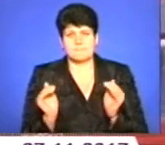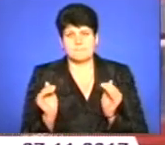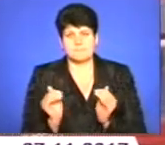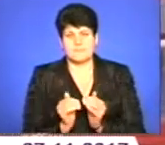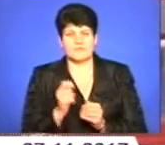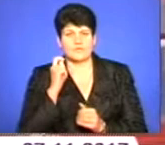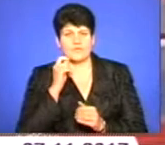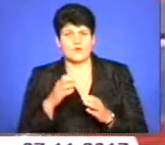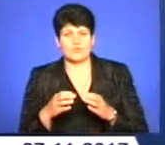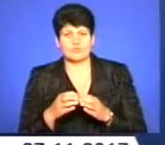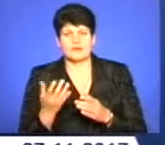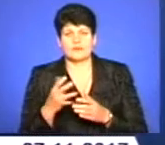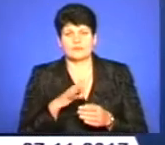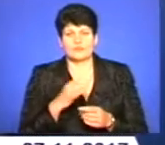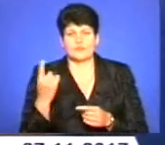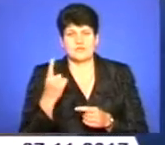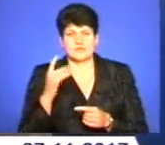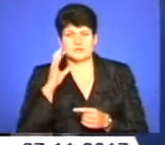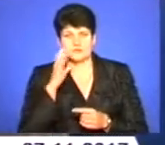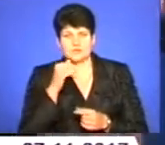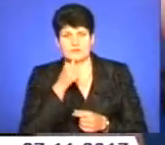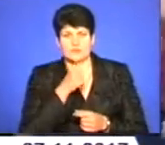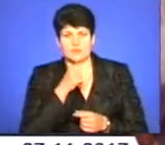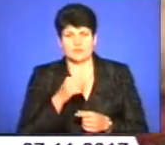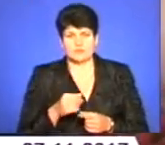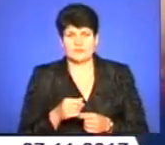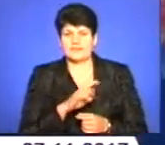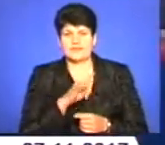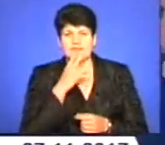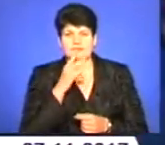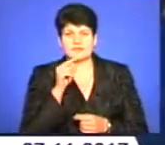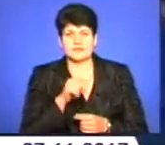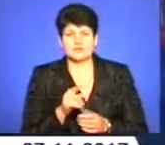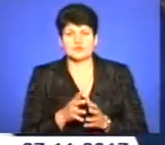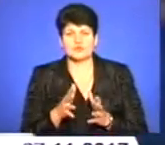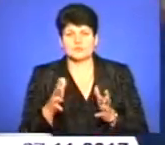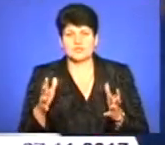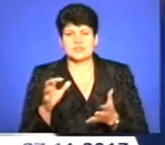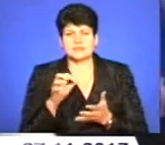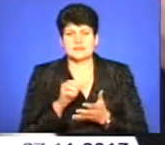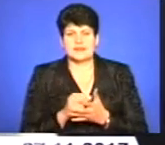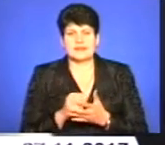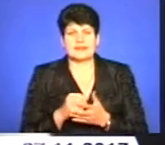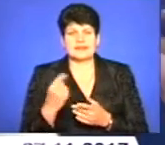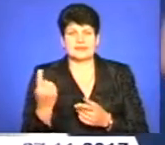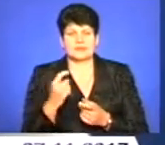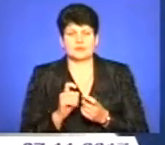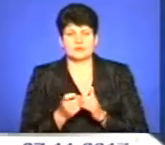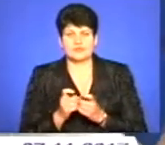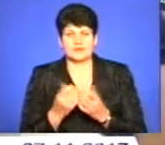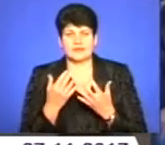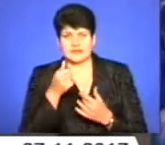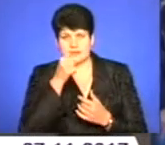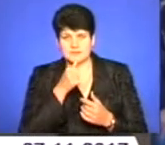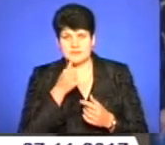групи, для яких турнір став першим серйозним випробуванням. Не дивлячись на те, що більшість з них займається єдиноборствами лише декілька